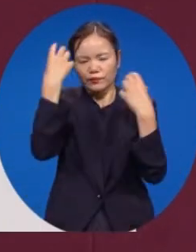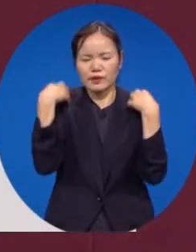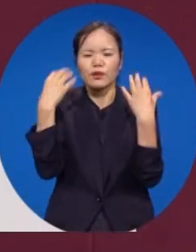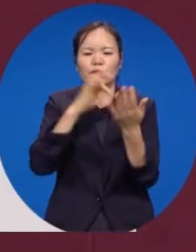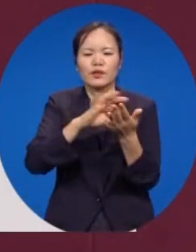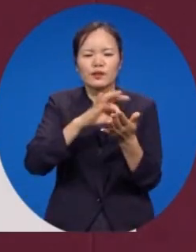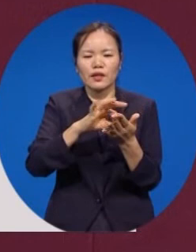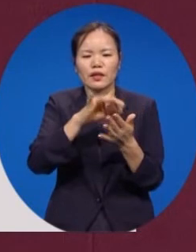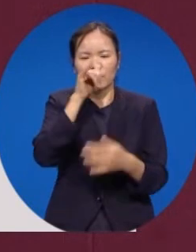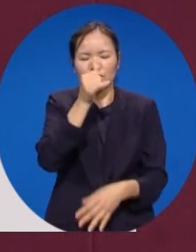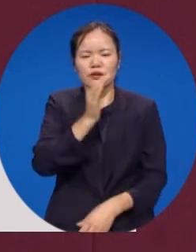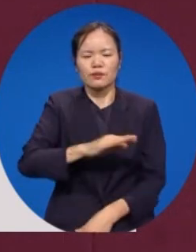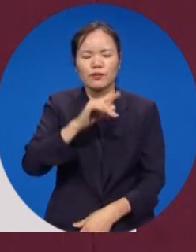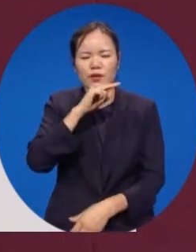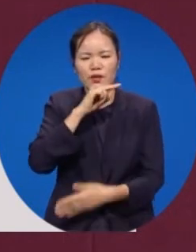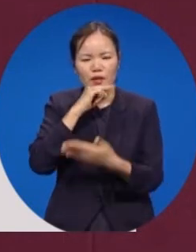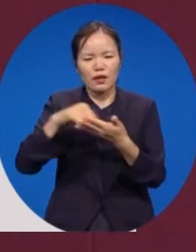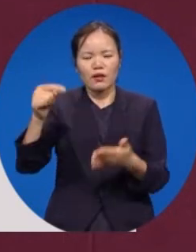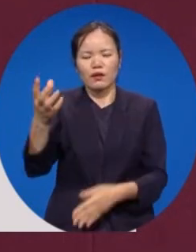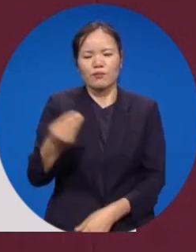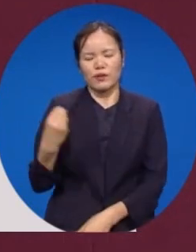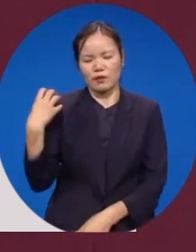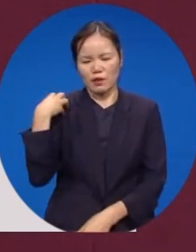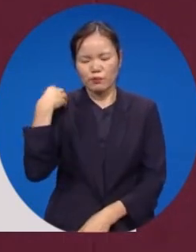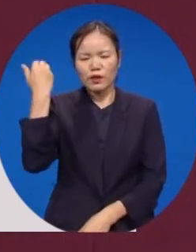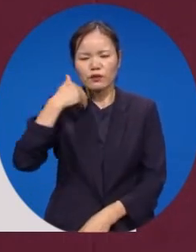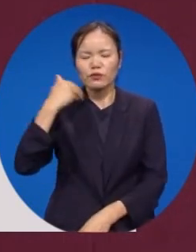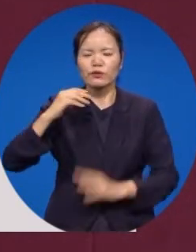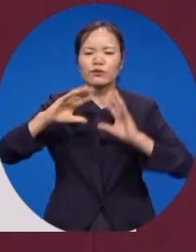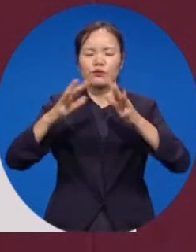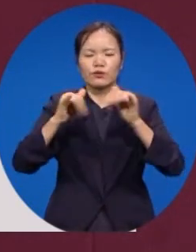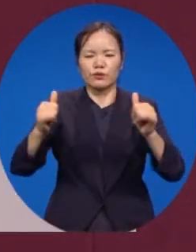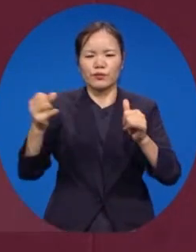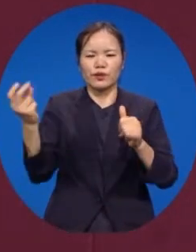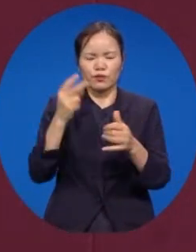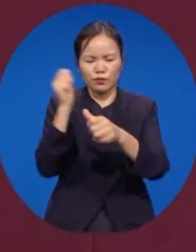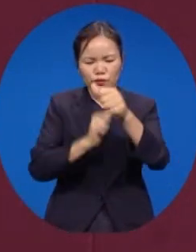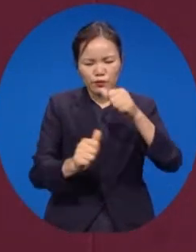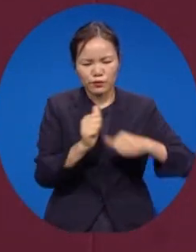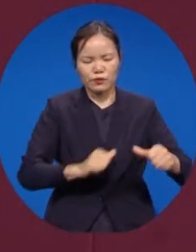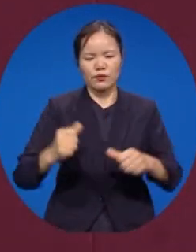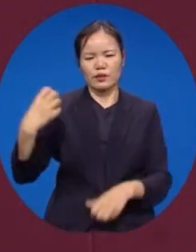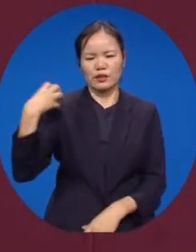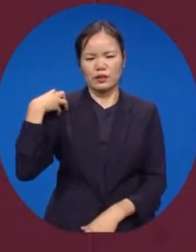그 빚 감당은 오롯이 국민과 미래 세대의 몫입니다.